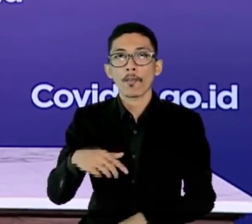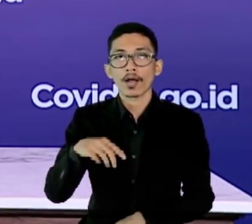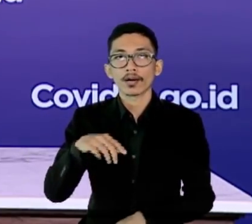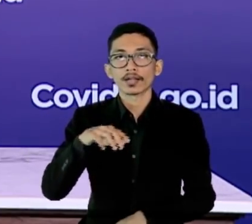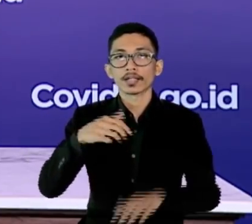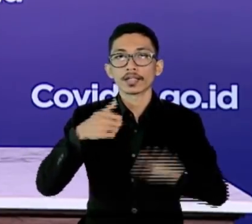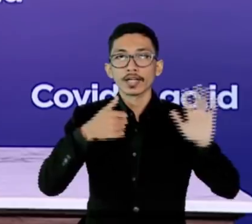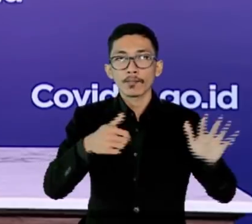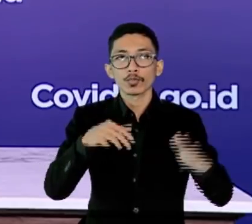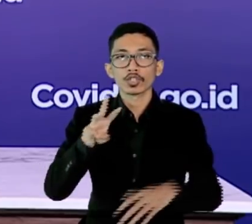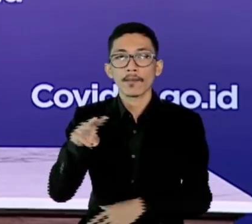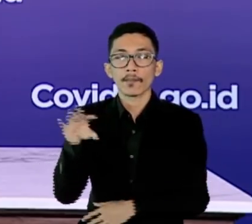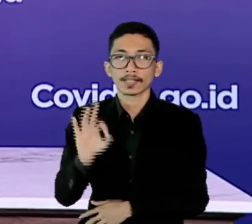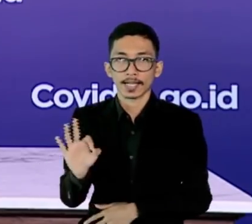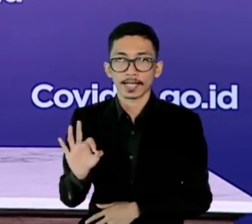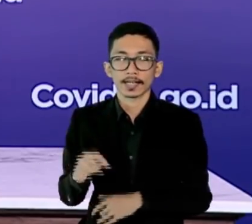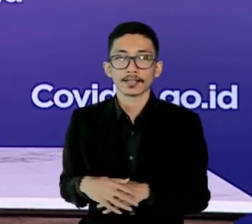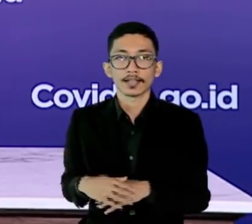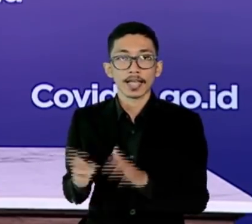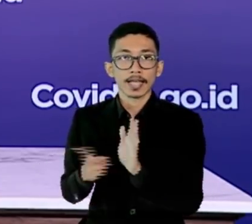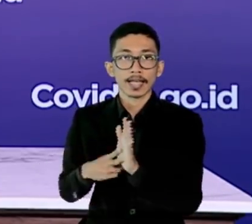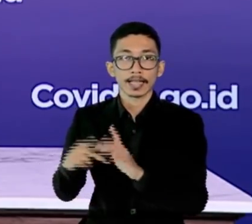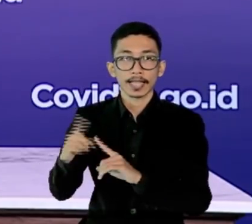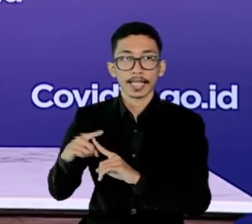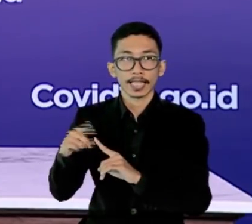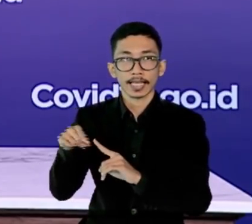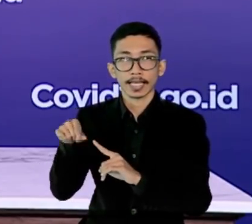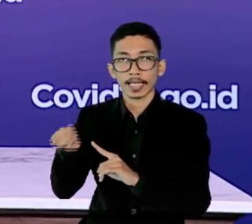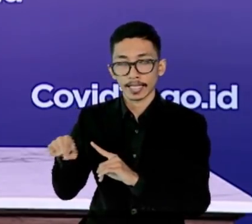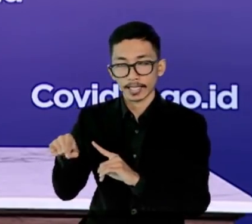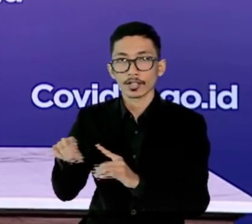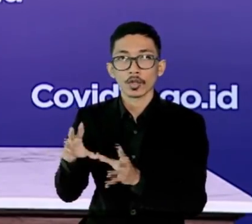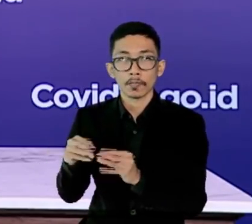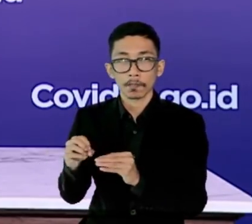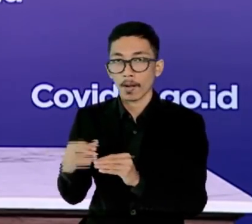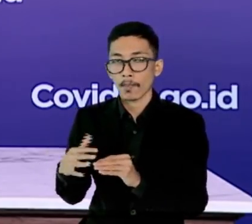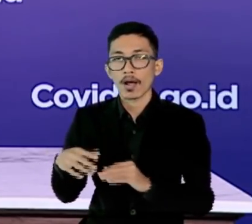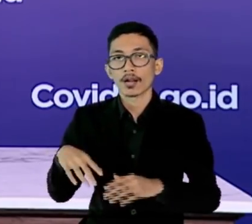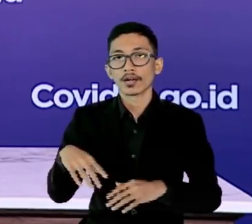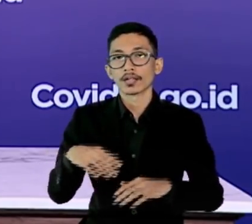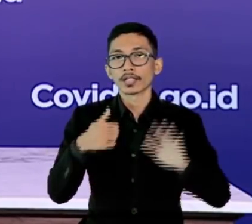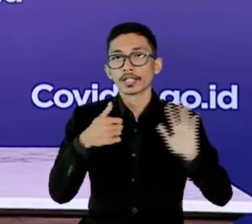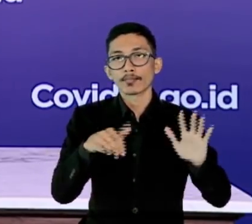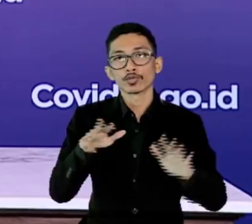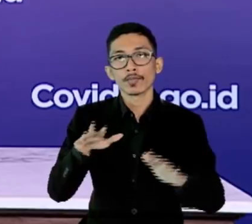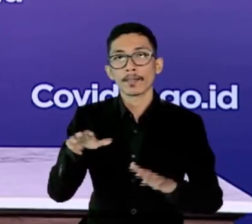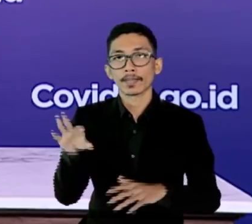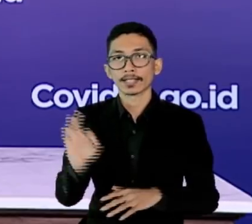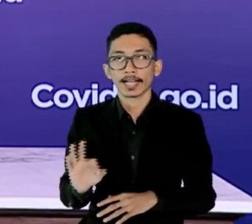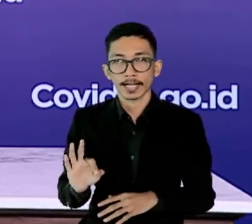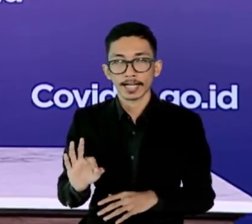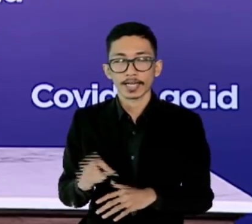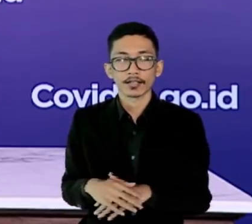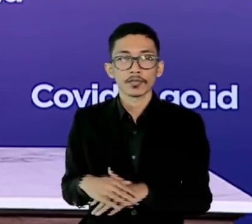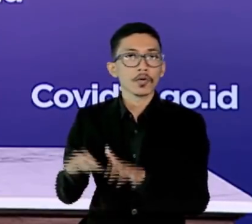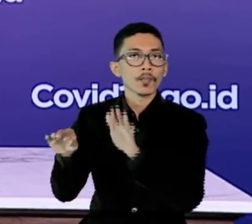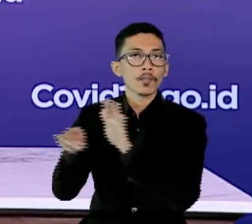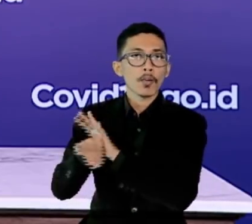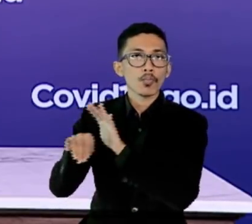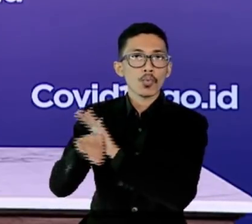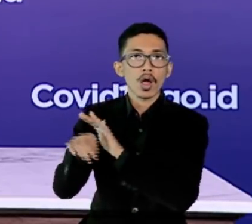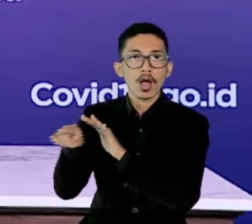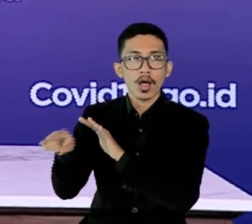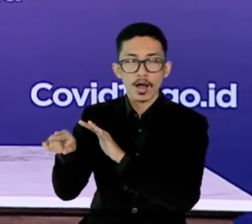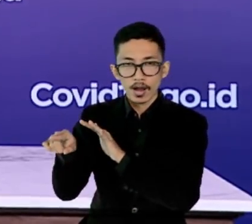46,63%, dan Provinsi NTT di Nusa Tenggara adalah 69%, dan Provinsi Papua di Pulau